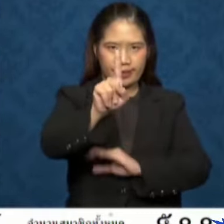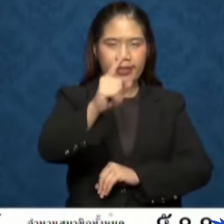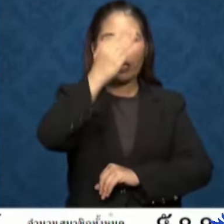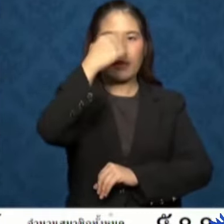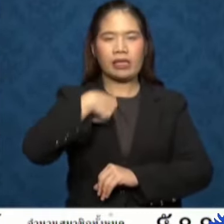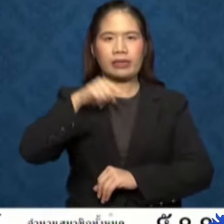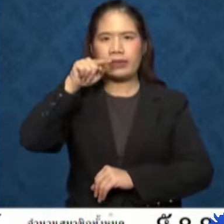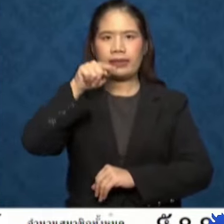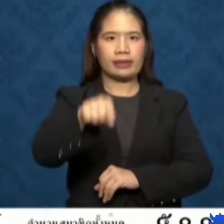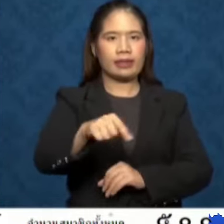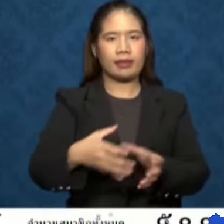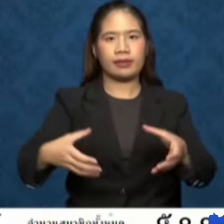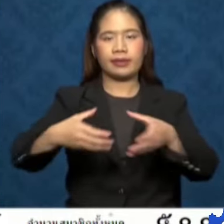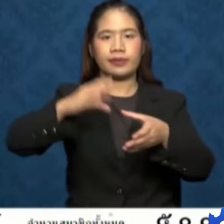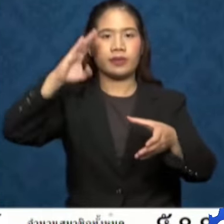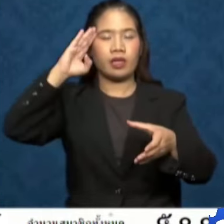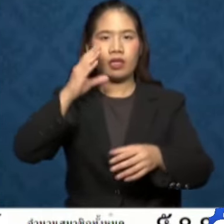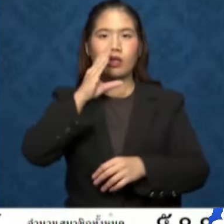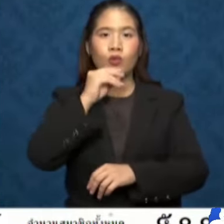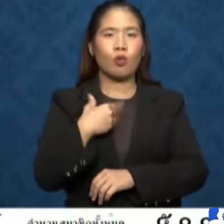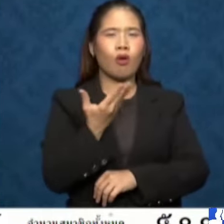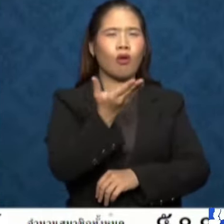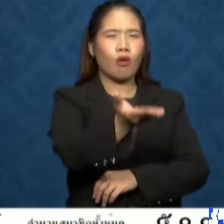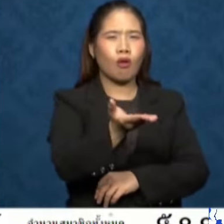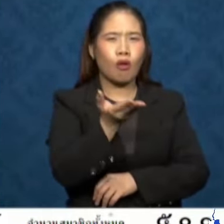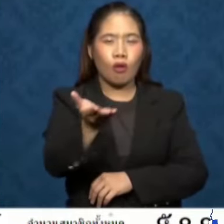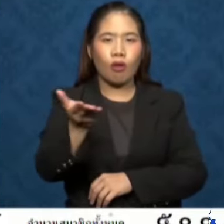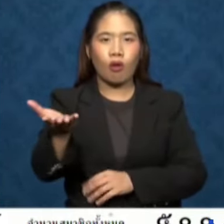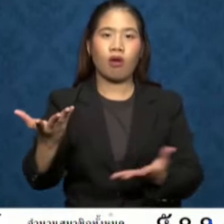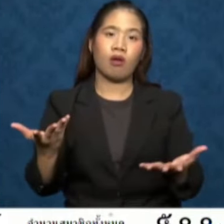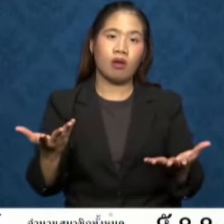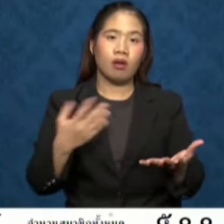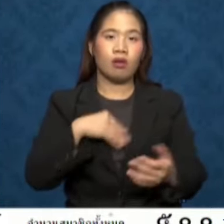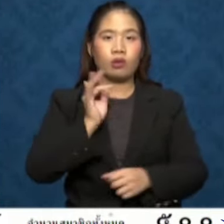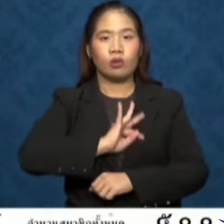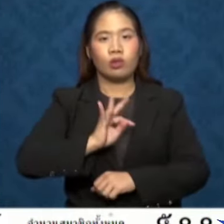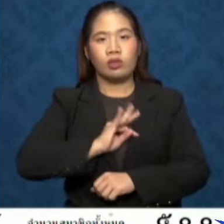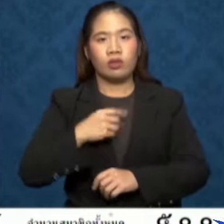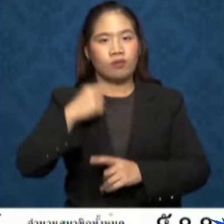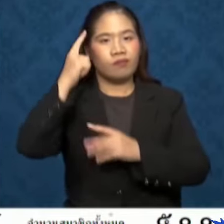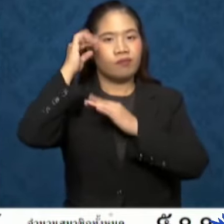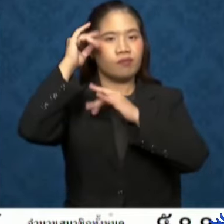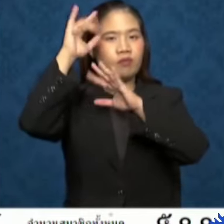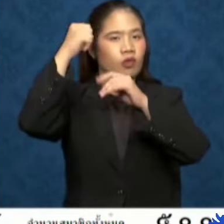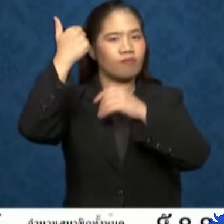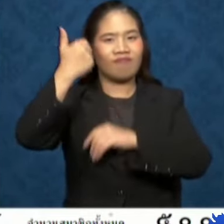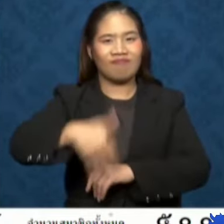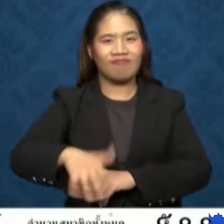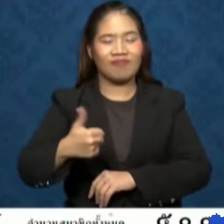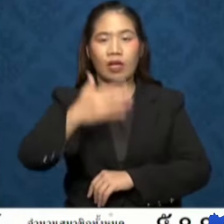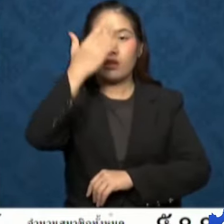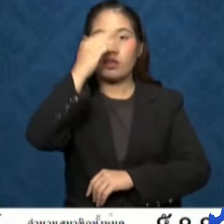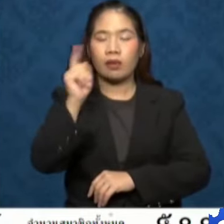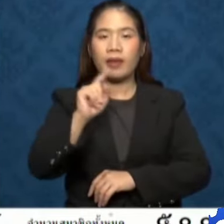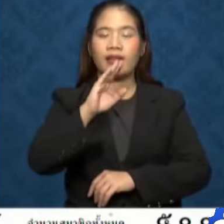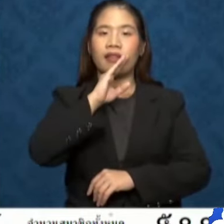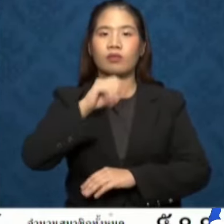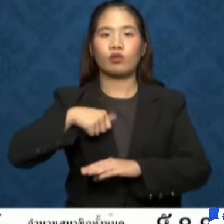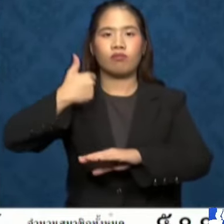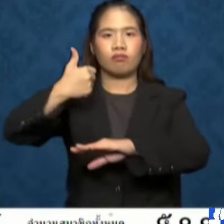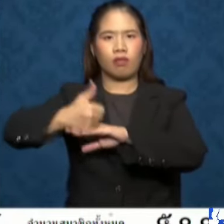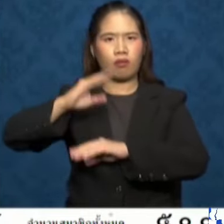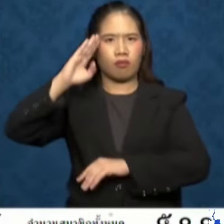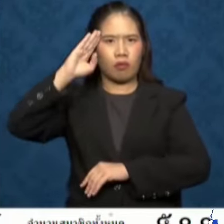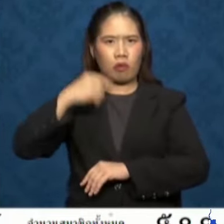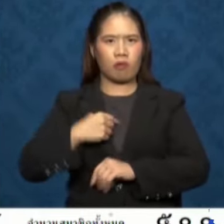สั่งการกองทัพกลับพูดว่าจะขอกองทัพอย่างนี้ไม่สิ้นหวัง่ะครับท่านประธานครับในเมื่อรัฐมนตรีว่าการกระทรวงการโหมยังไม่